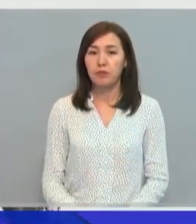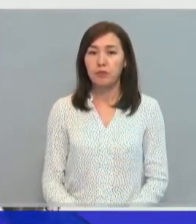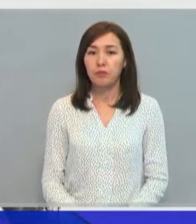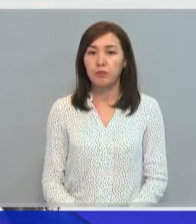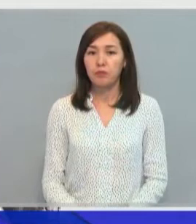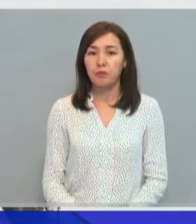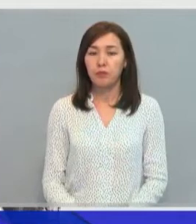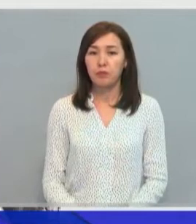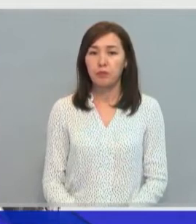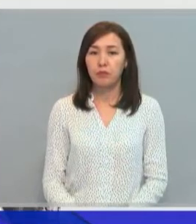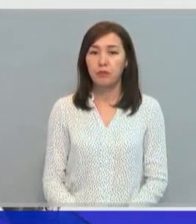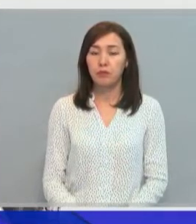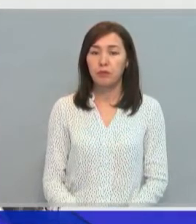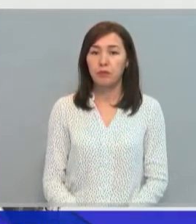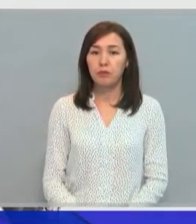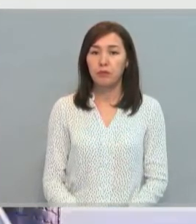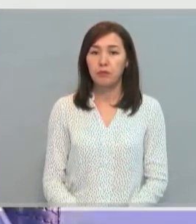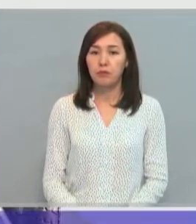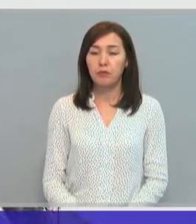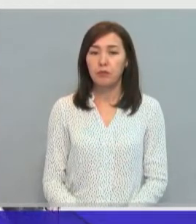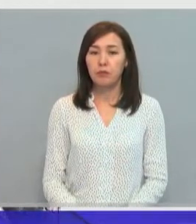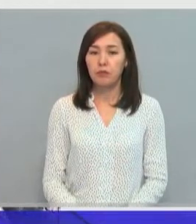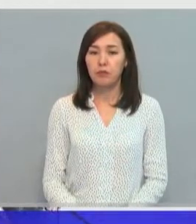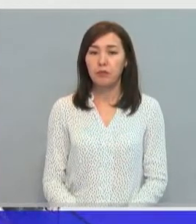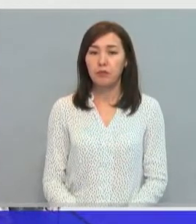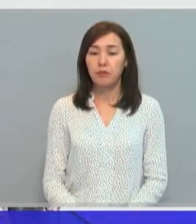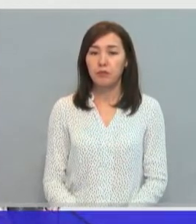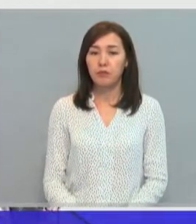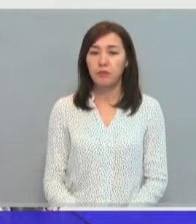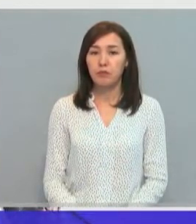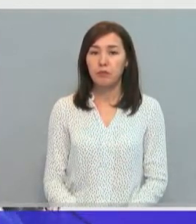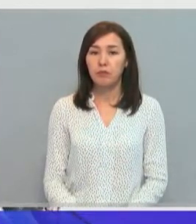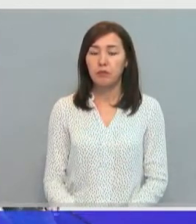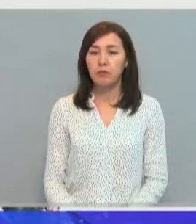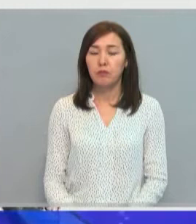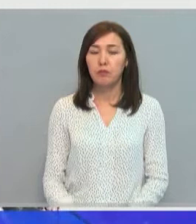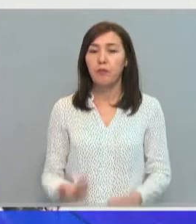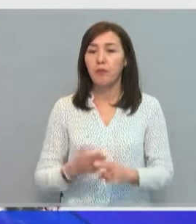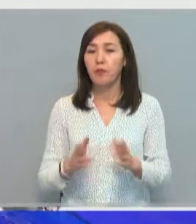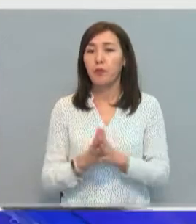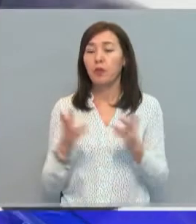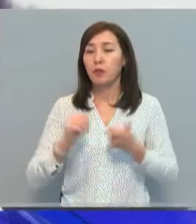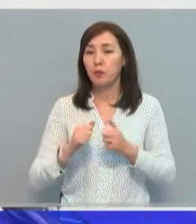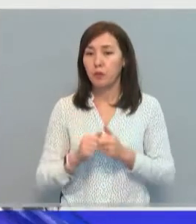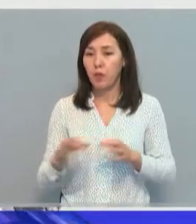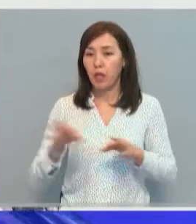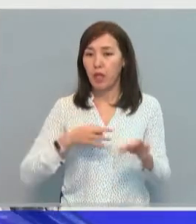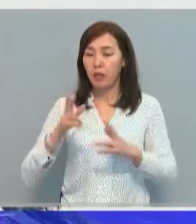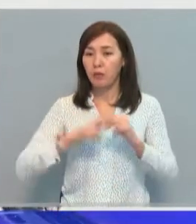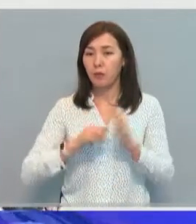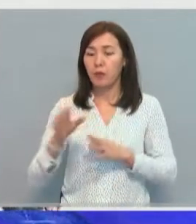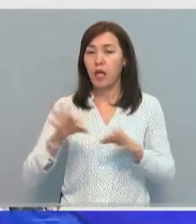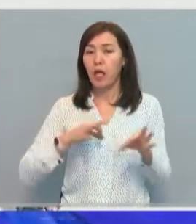Здесь большой вопрос. Вот красная линия, я понимаю, это легко, архитектура взяла просто. Бұл жерде үлкен мәселе бар. Сәулет құрылыс